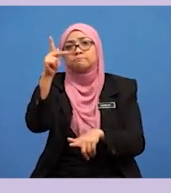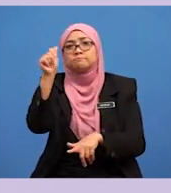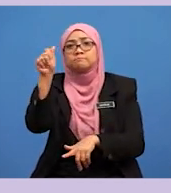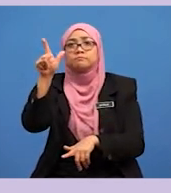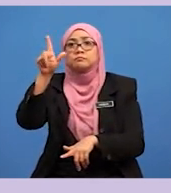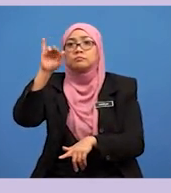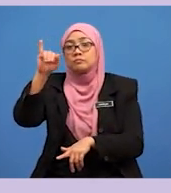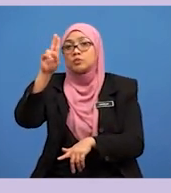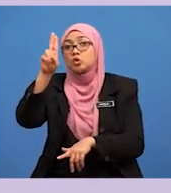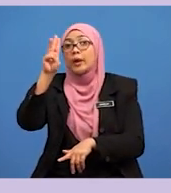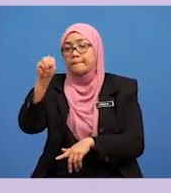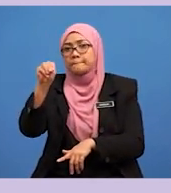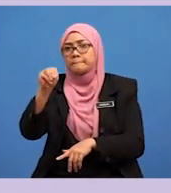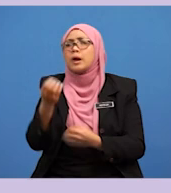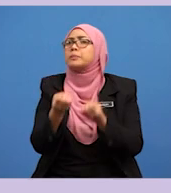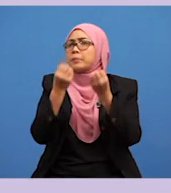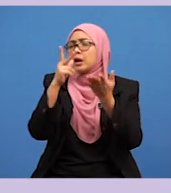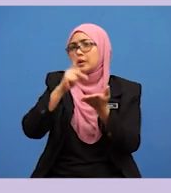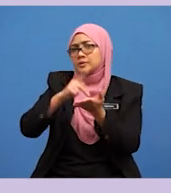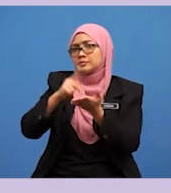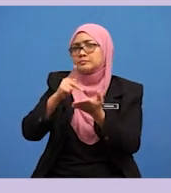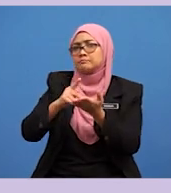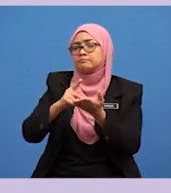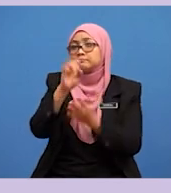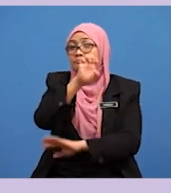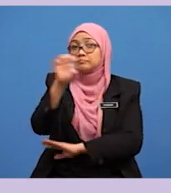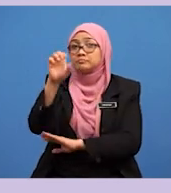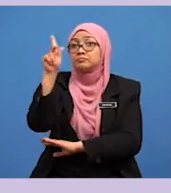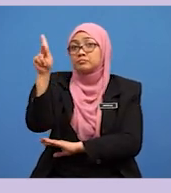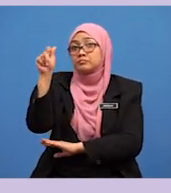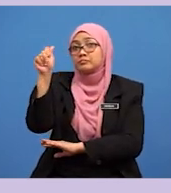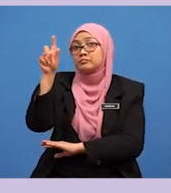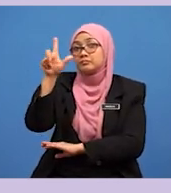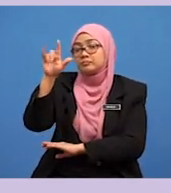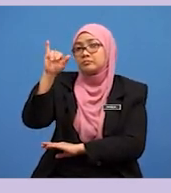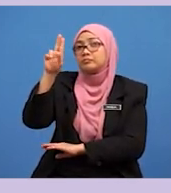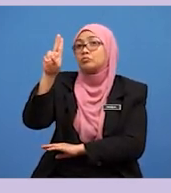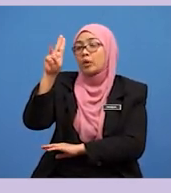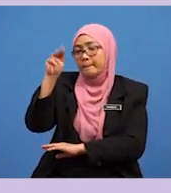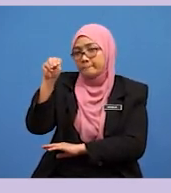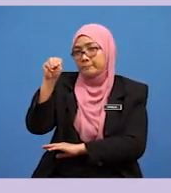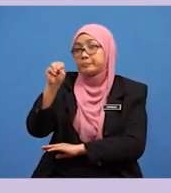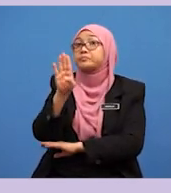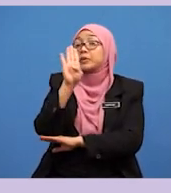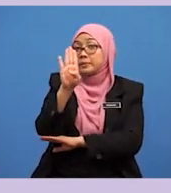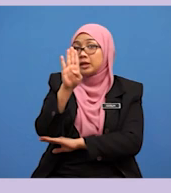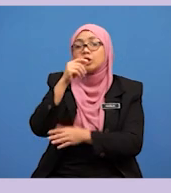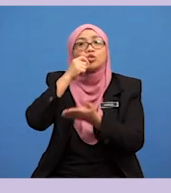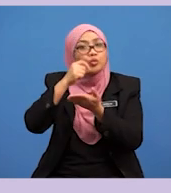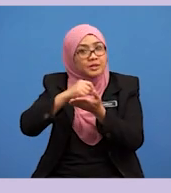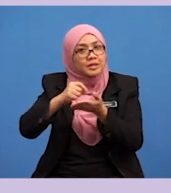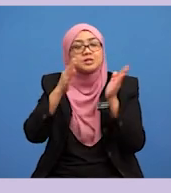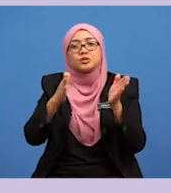Soalannya, berapakah bilangan elektron kalium? B. Tuliskan